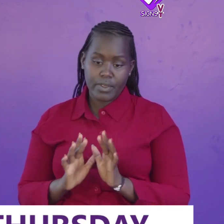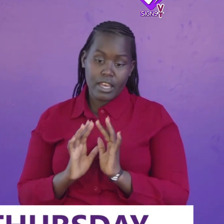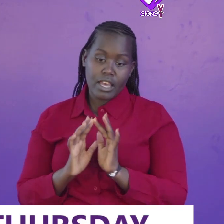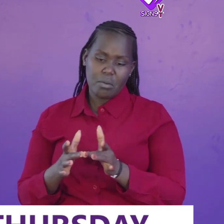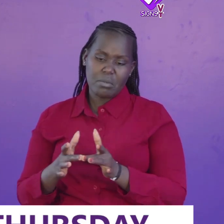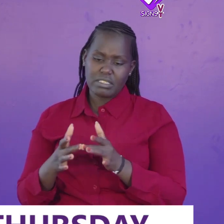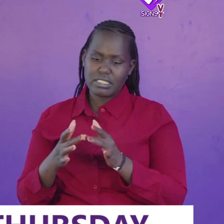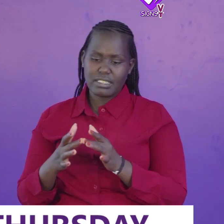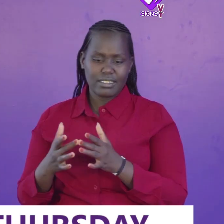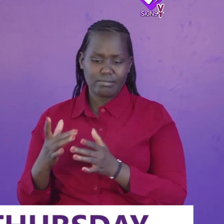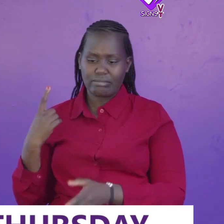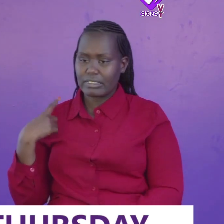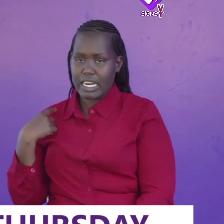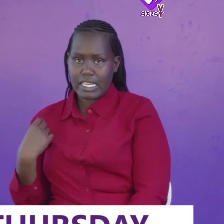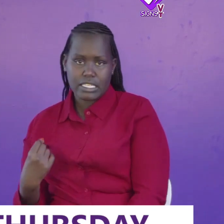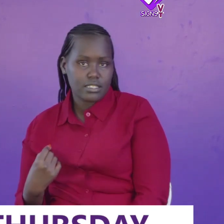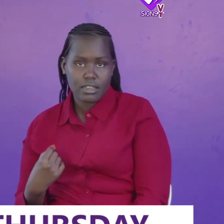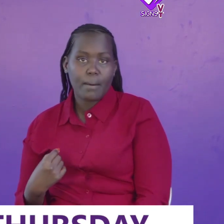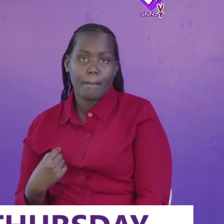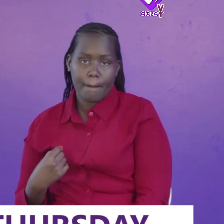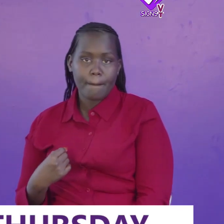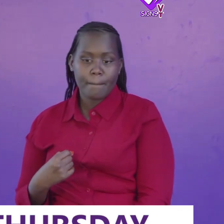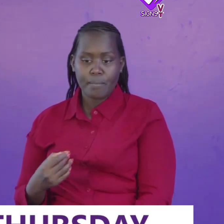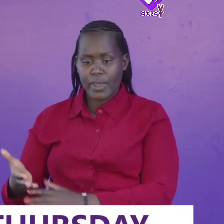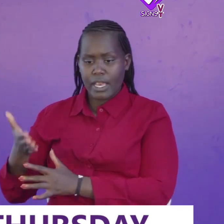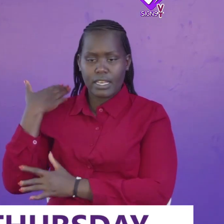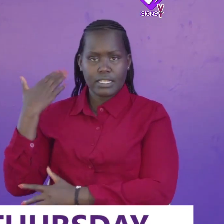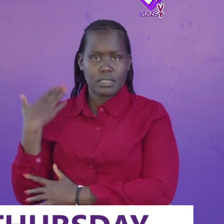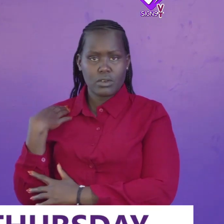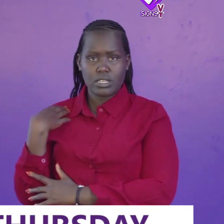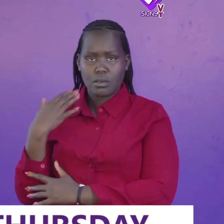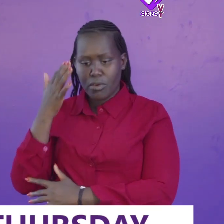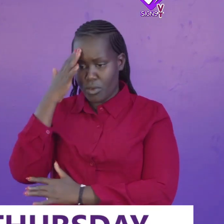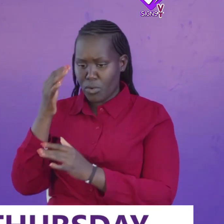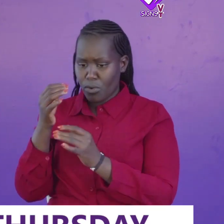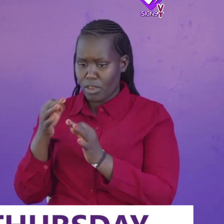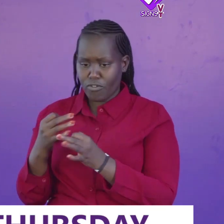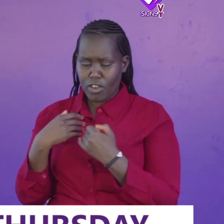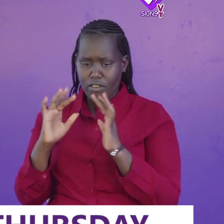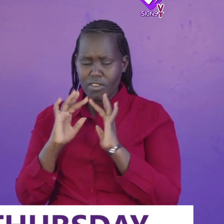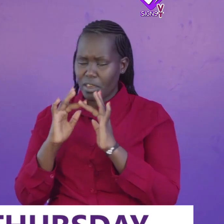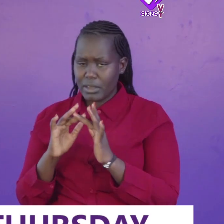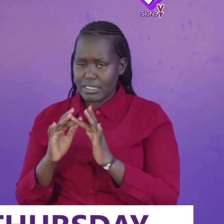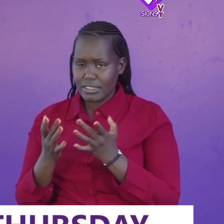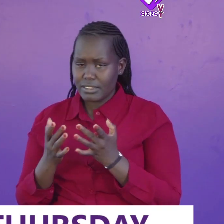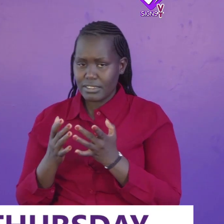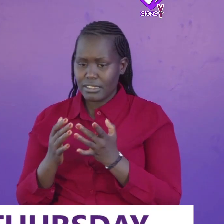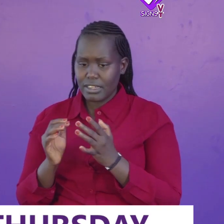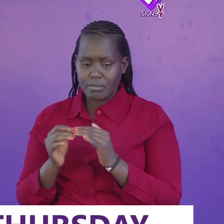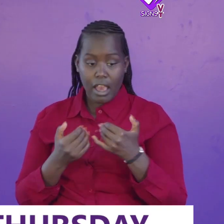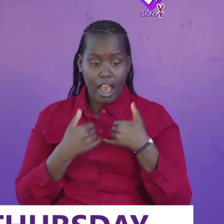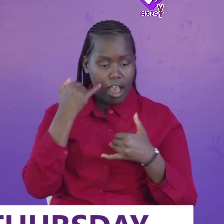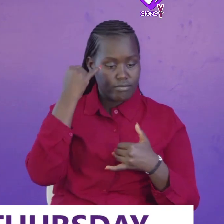juzi. Ni ya juzi tu. Ni ya juzi ndio. Kitambo hata ungewahi jua kuna kitu kama email itakuja kweli? We had no